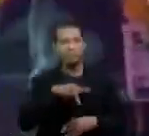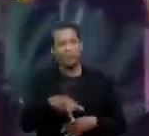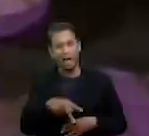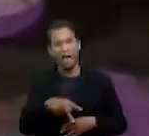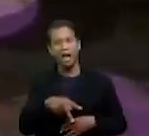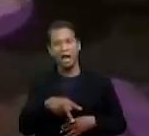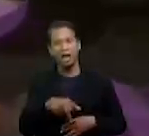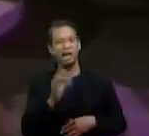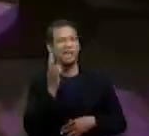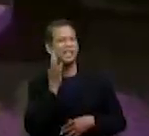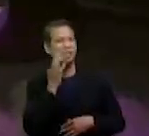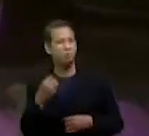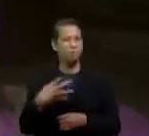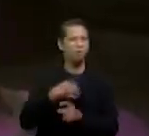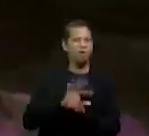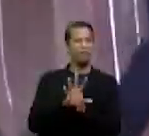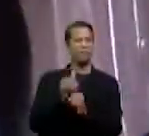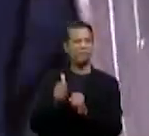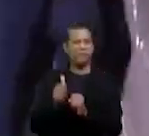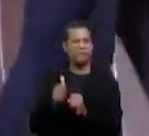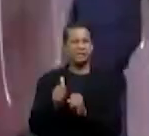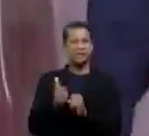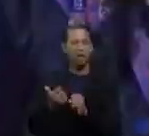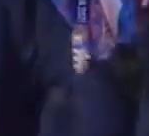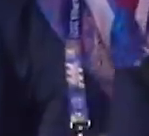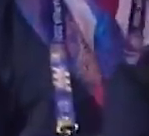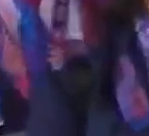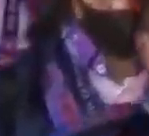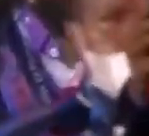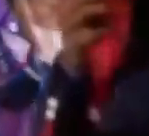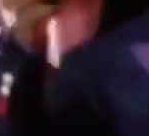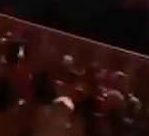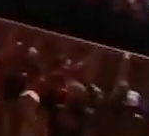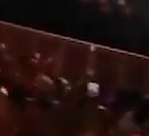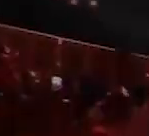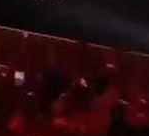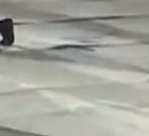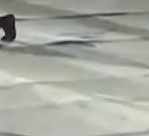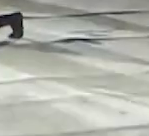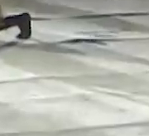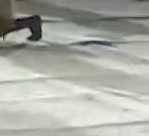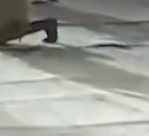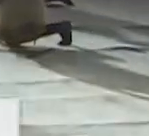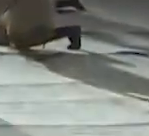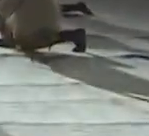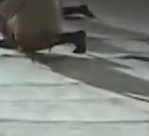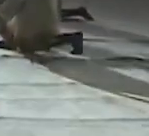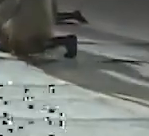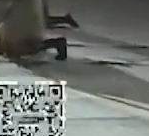Corona hal ini membuat Pemprov Jawa Barat ikut menugaskan tim kesehatan dari lapis dejabar ke pohon Papua